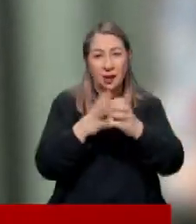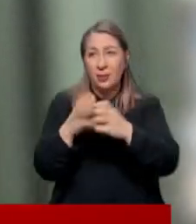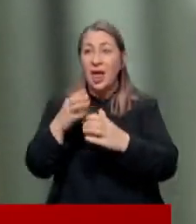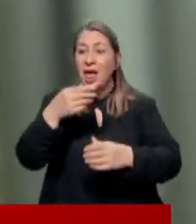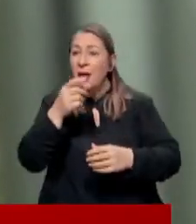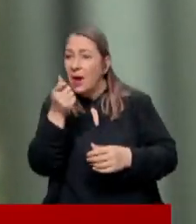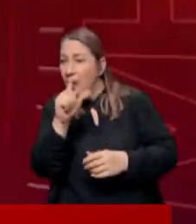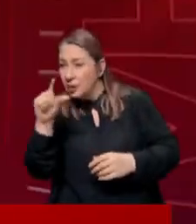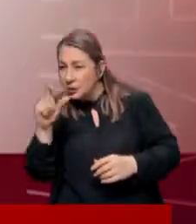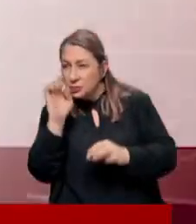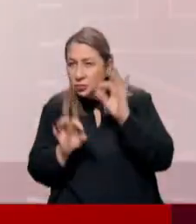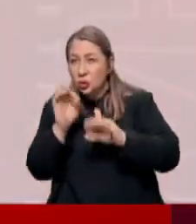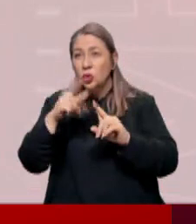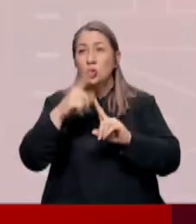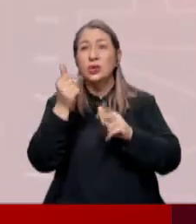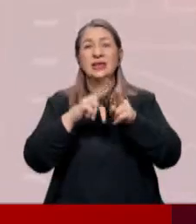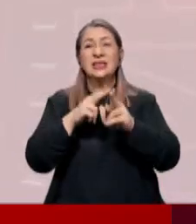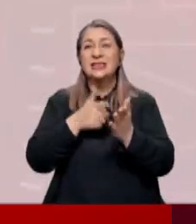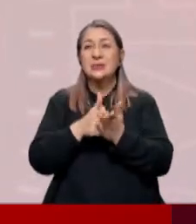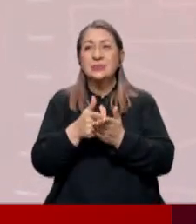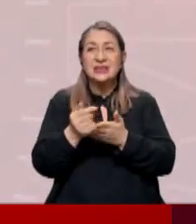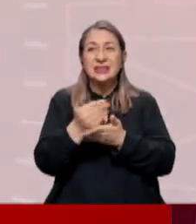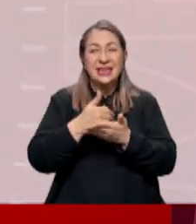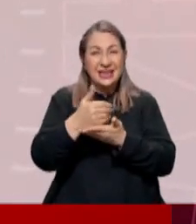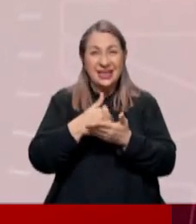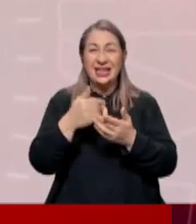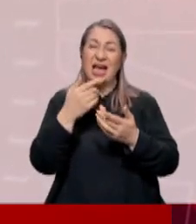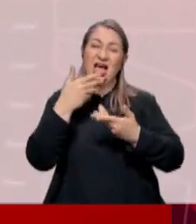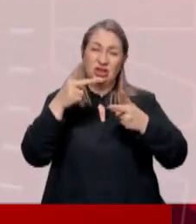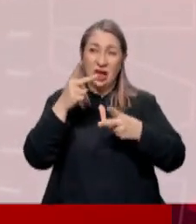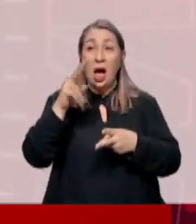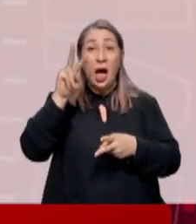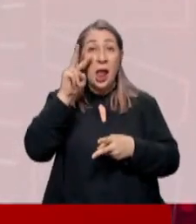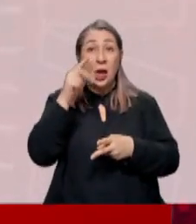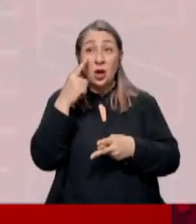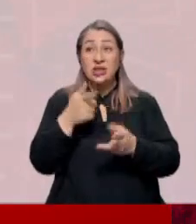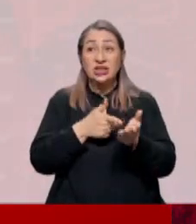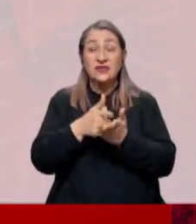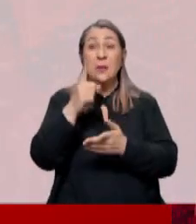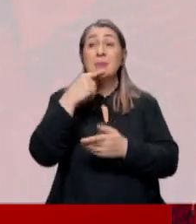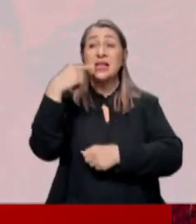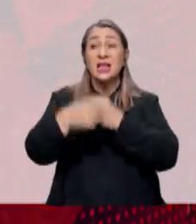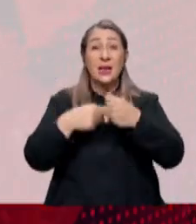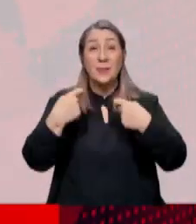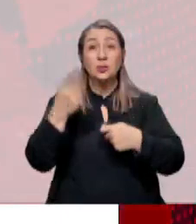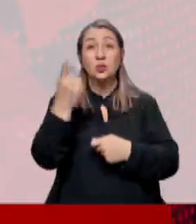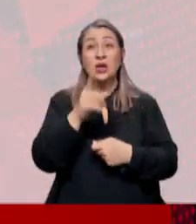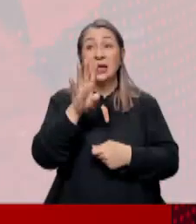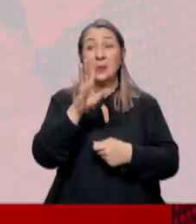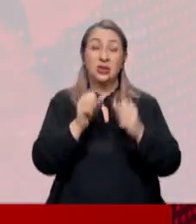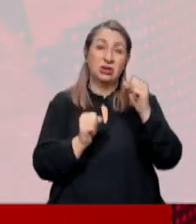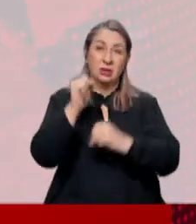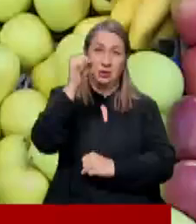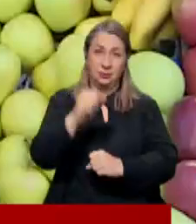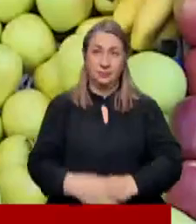kontrol ederken TÜİK'te tarımsal girdi istatistiklerini açıkladı. Aralık verilerine göre çiftçinin yıllık maliyeti %45